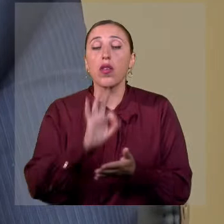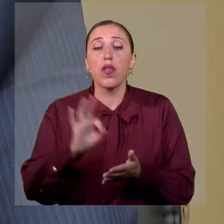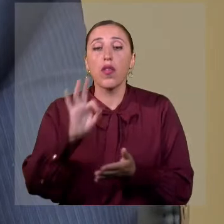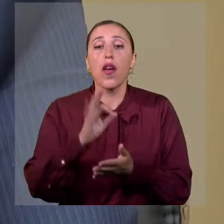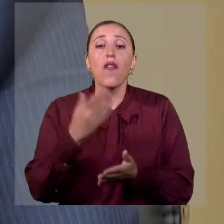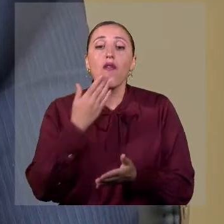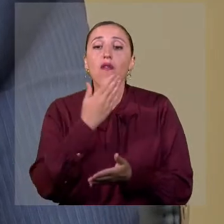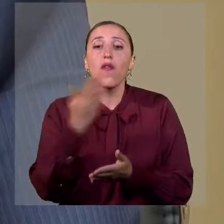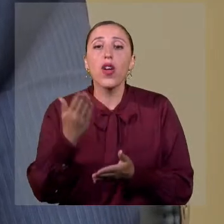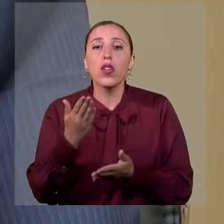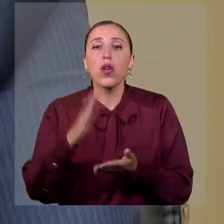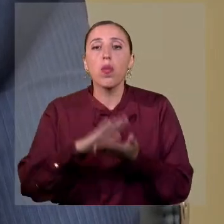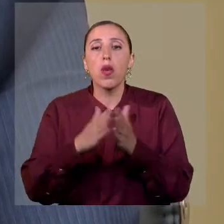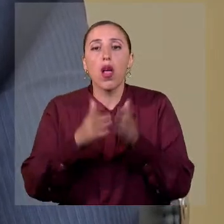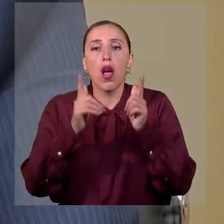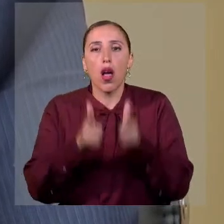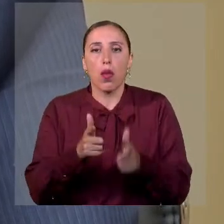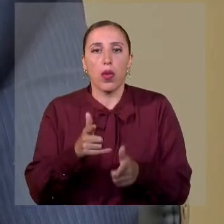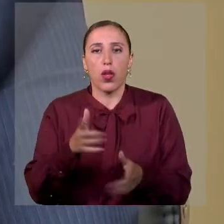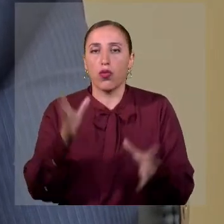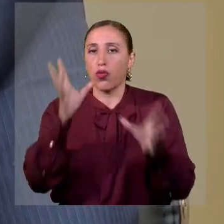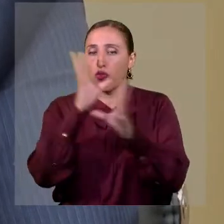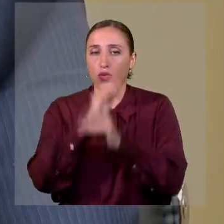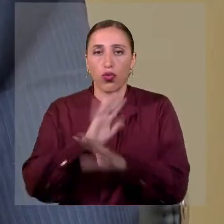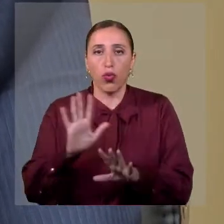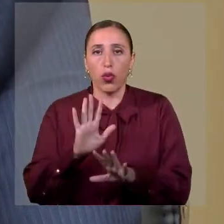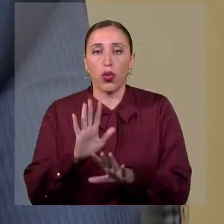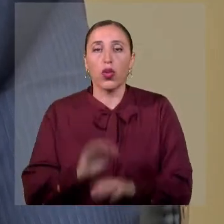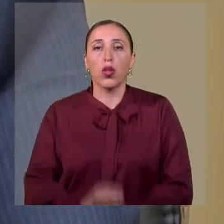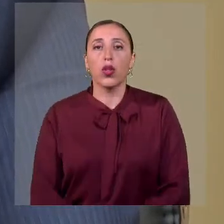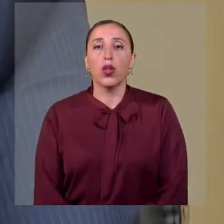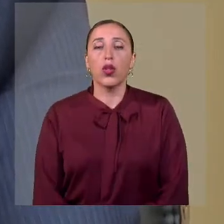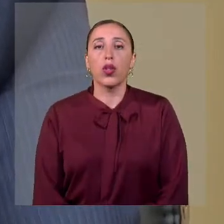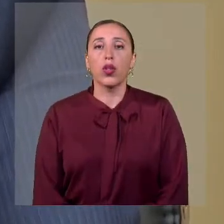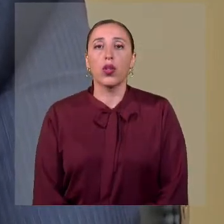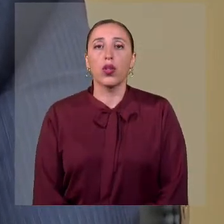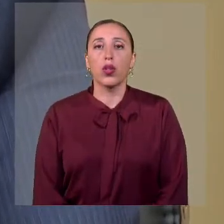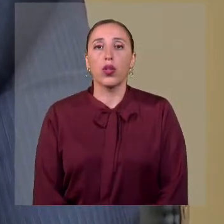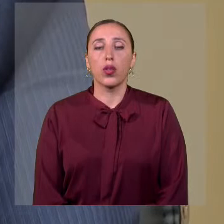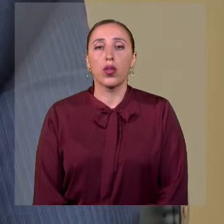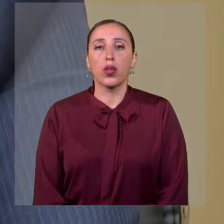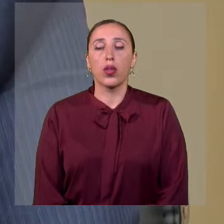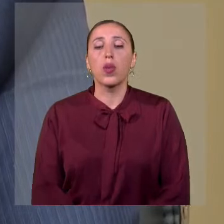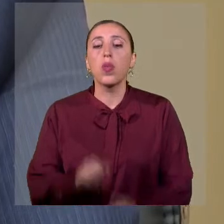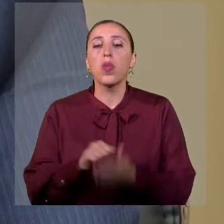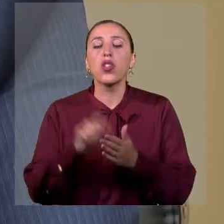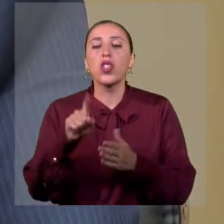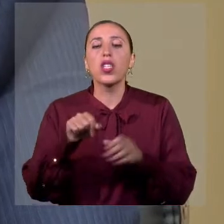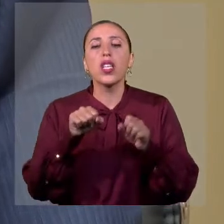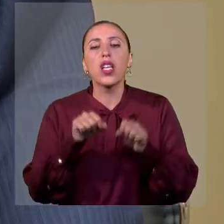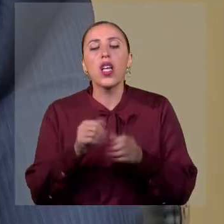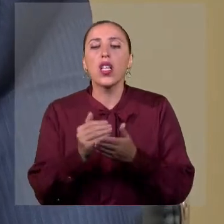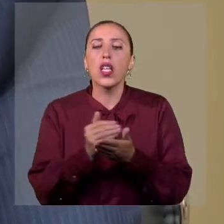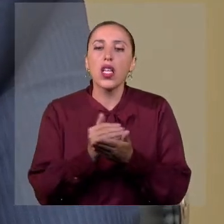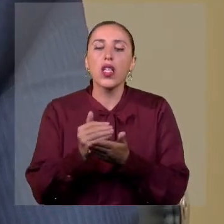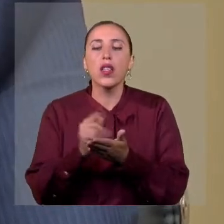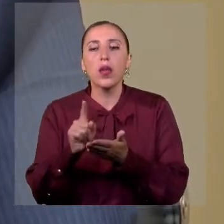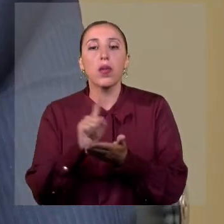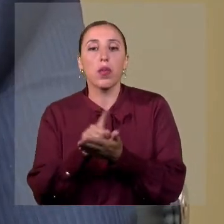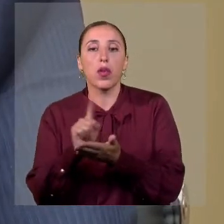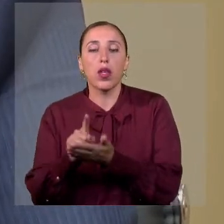գալ, դա կապված է որոշ, այսպես ասած, իրավական կարգավորումների հետ, որտեղ մեր տեսակետները